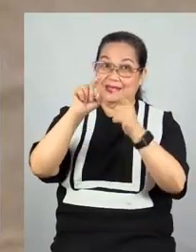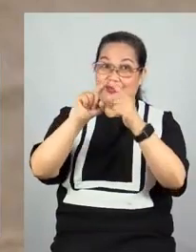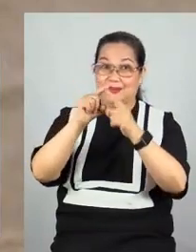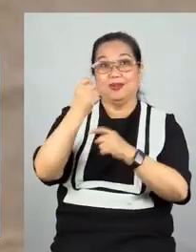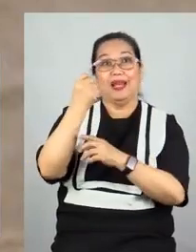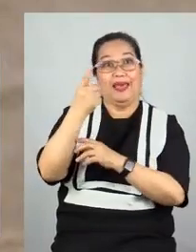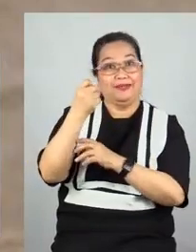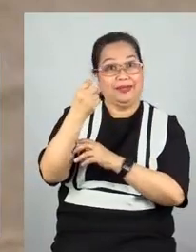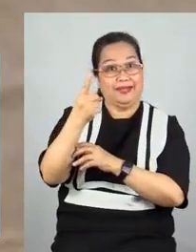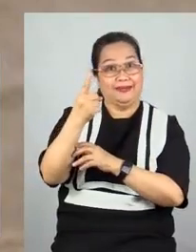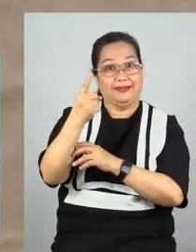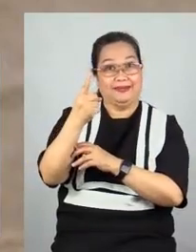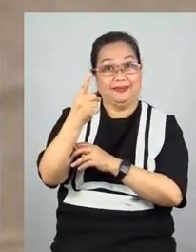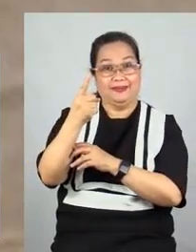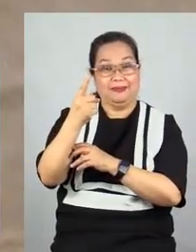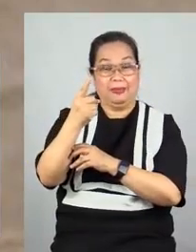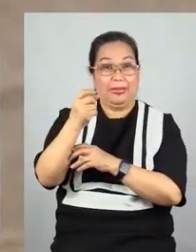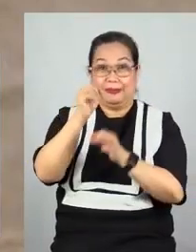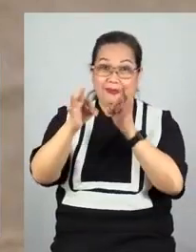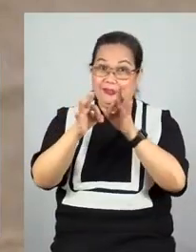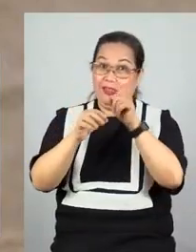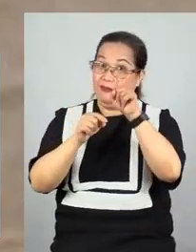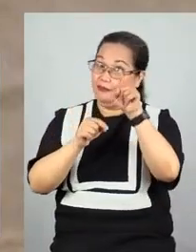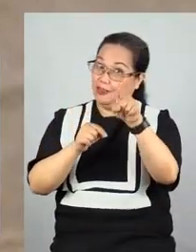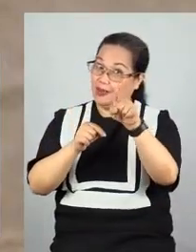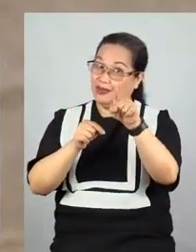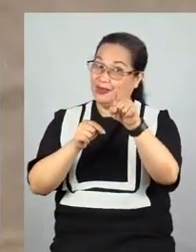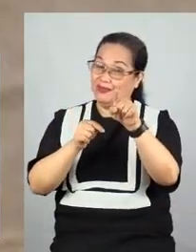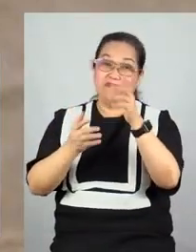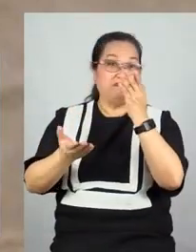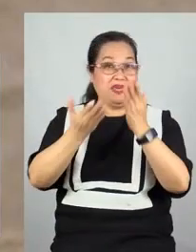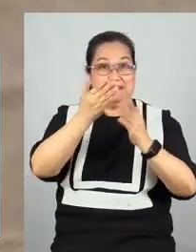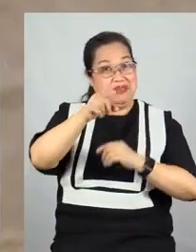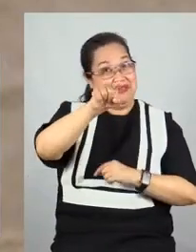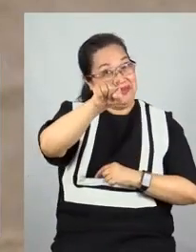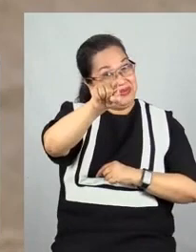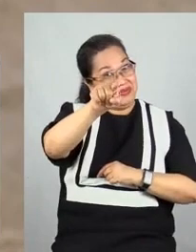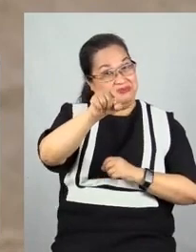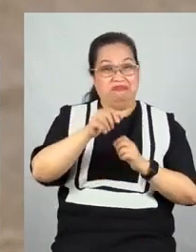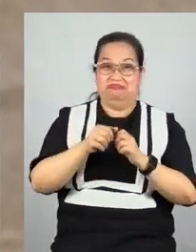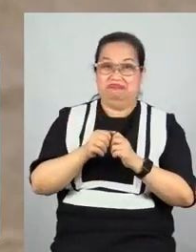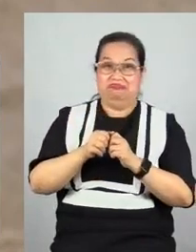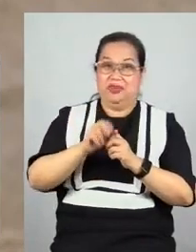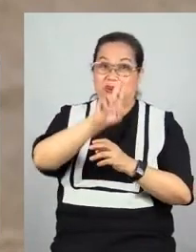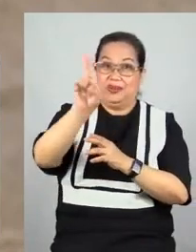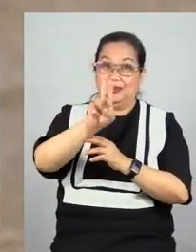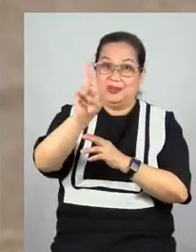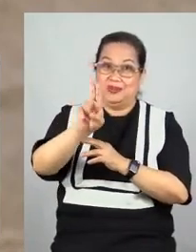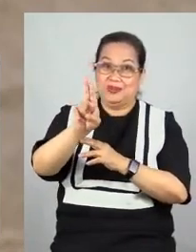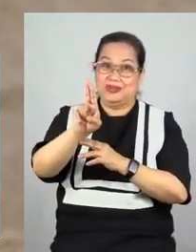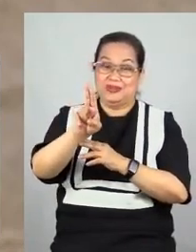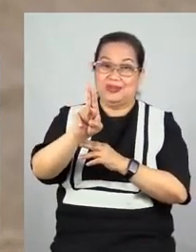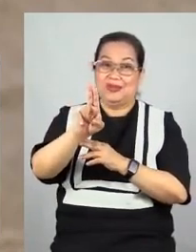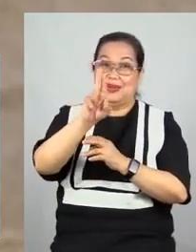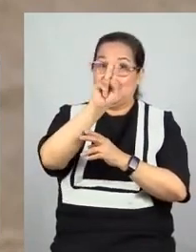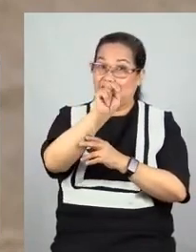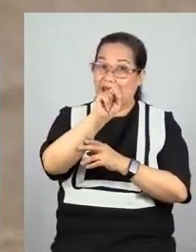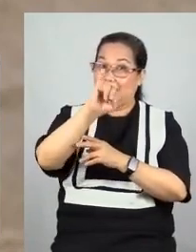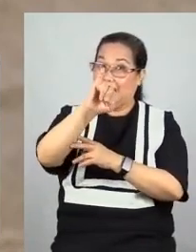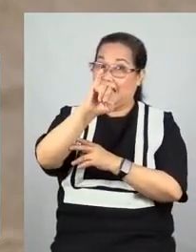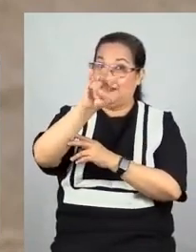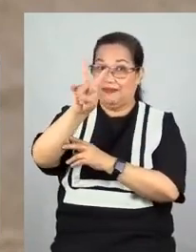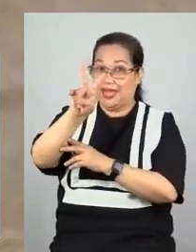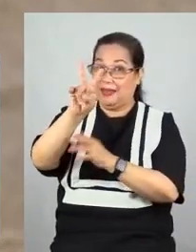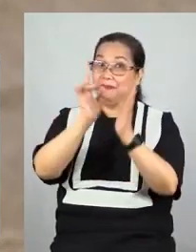11. Kung kayo po, sakali, ay gumagamit pa ng New